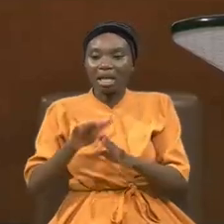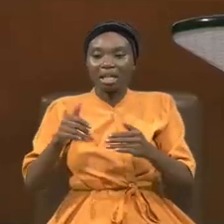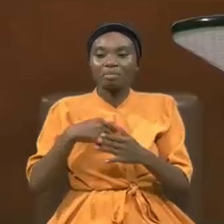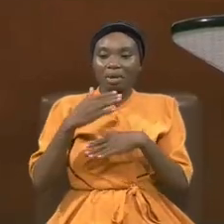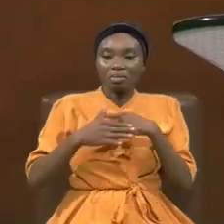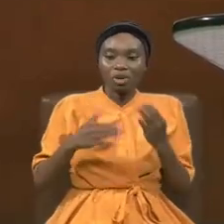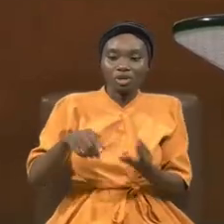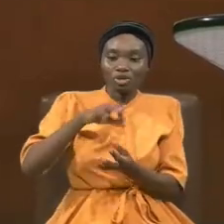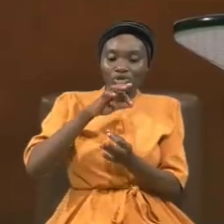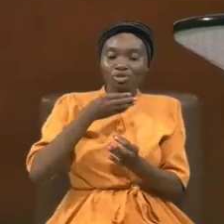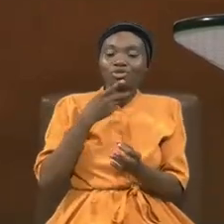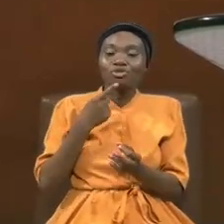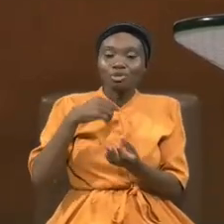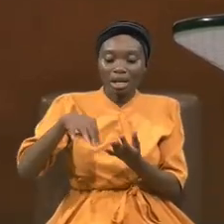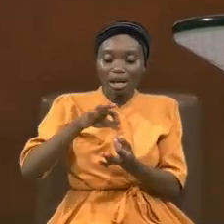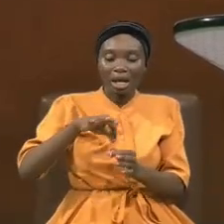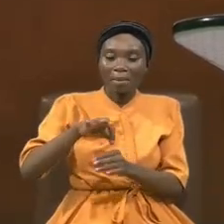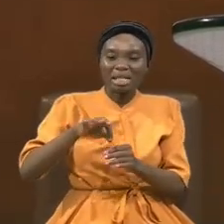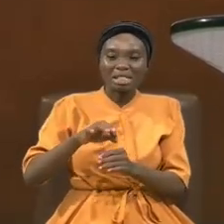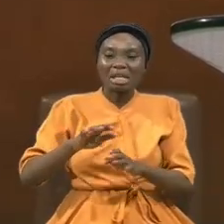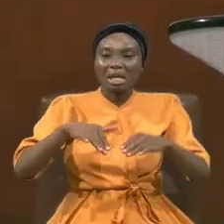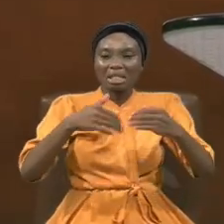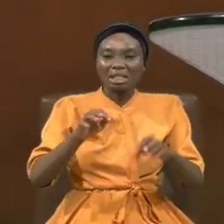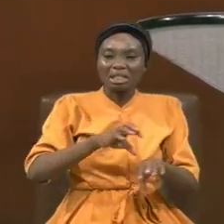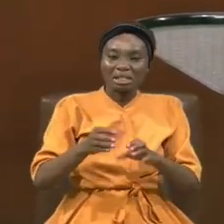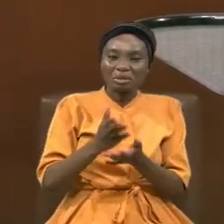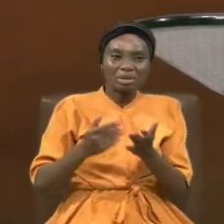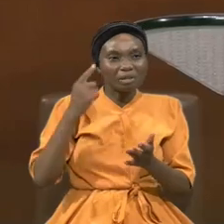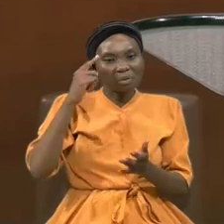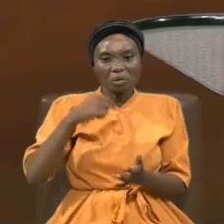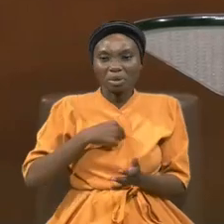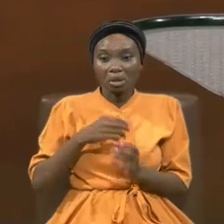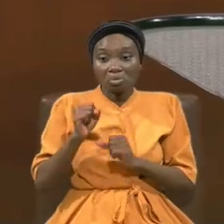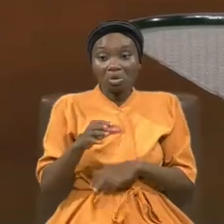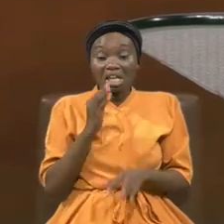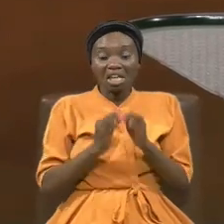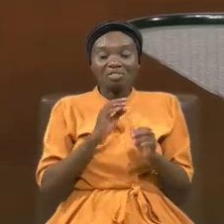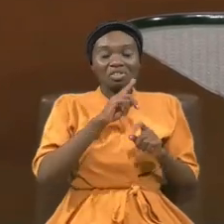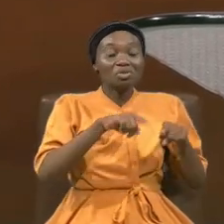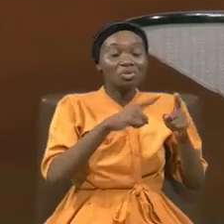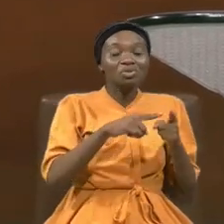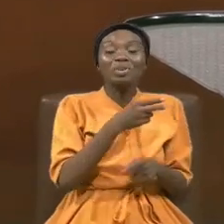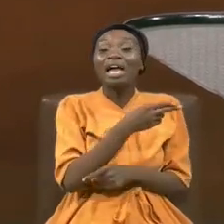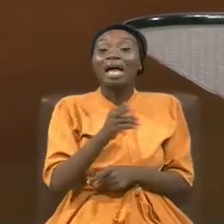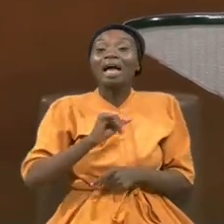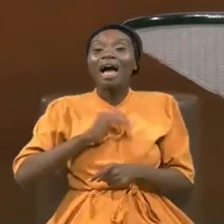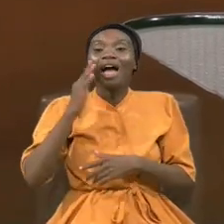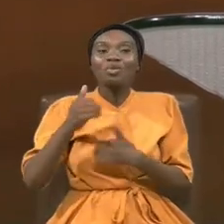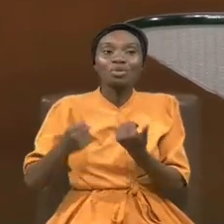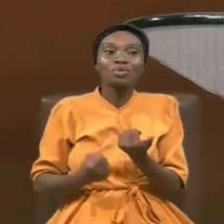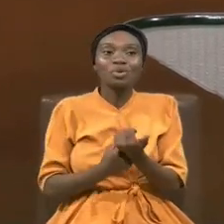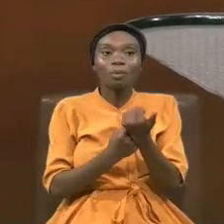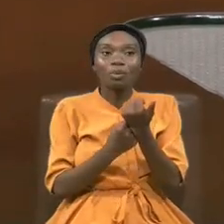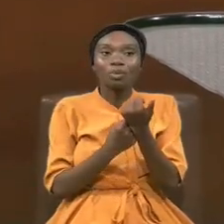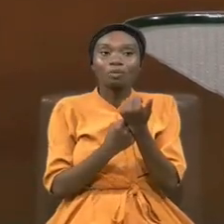beurre, donne-moi ceci, tartine mon pain et mets ceci dans mon thé, même il m'a donné ceci, même s'il est en